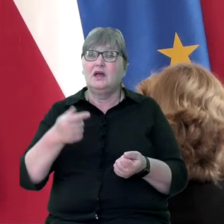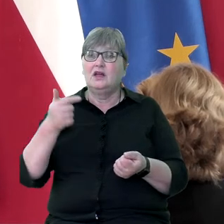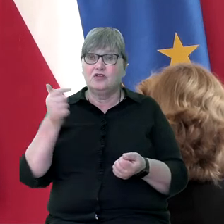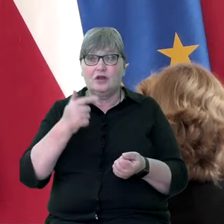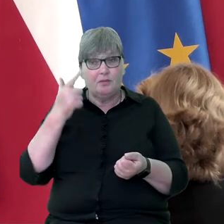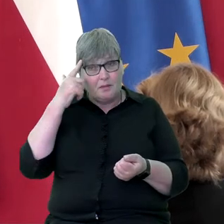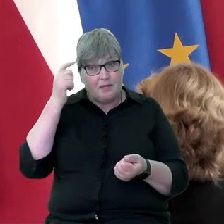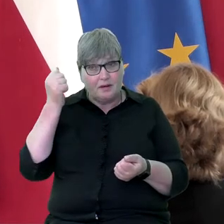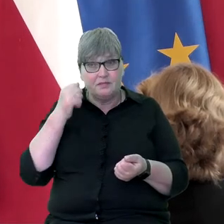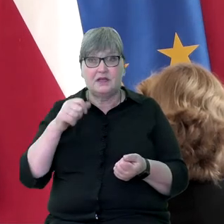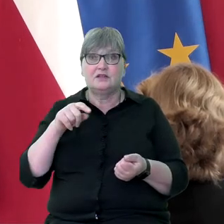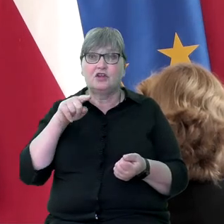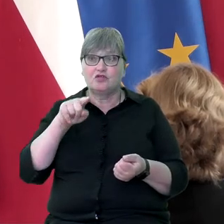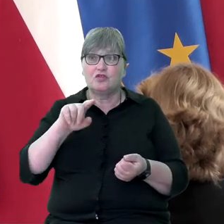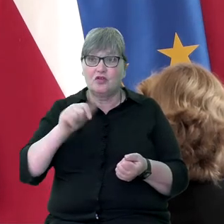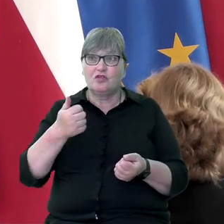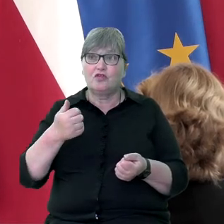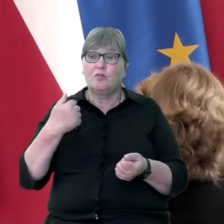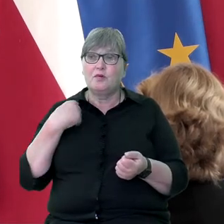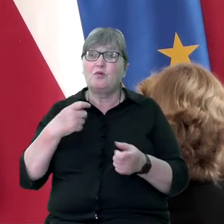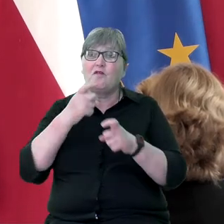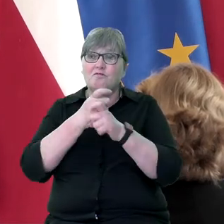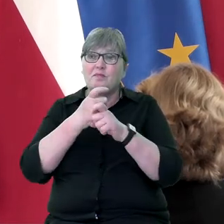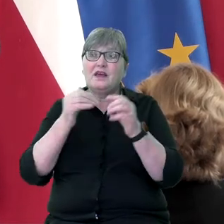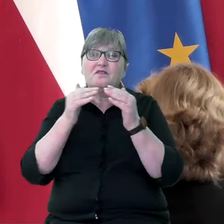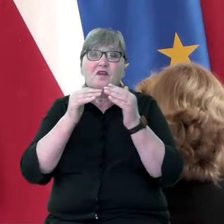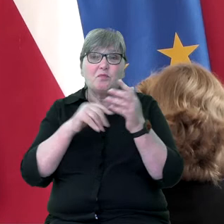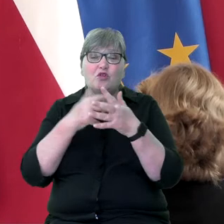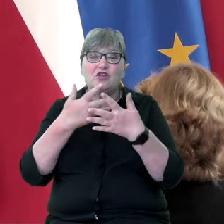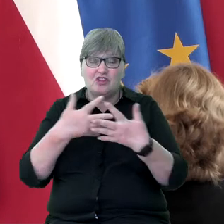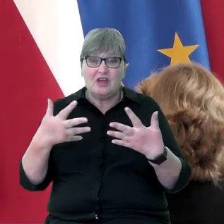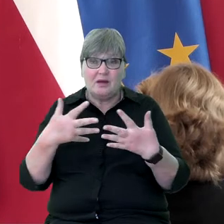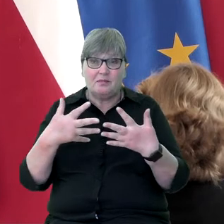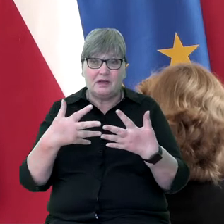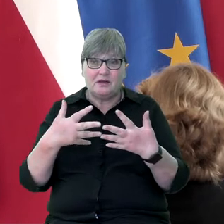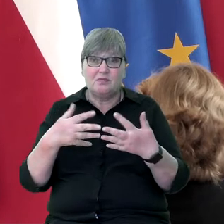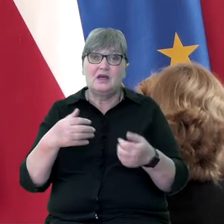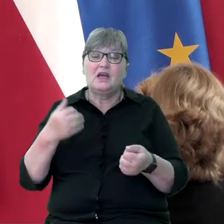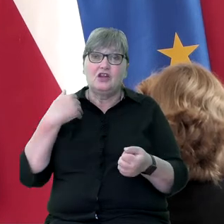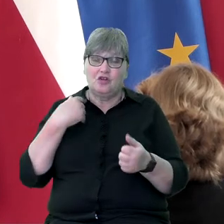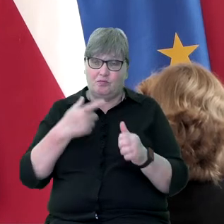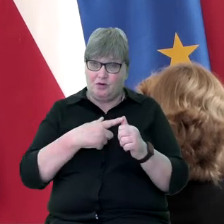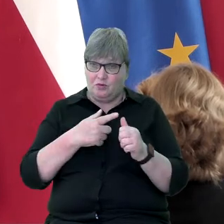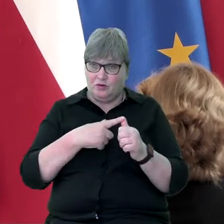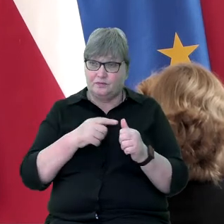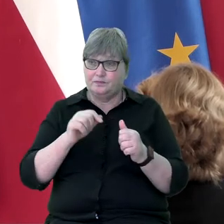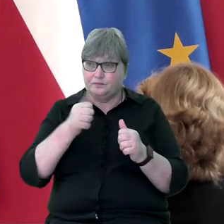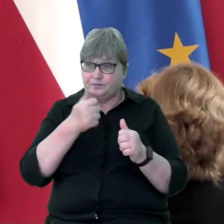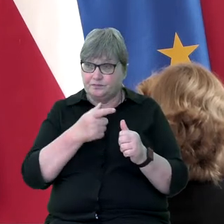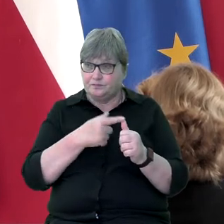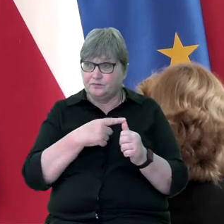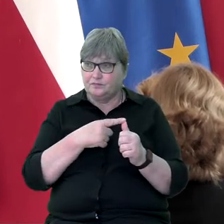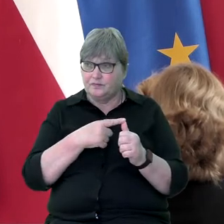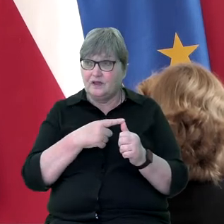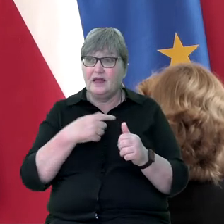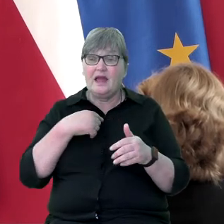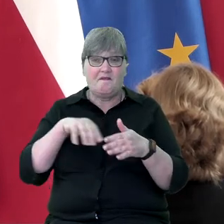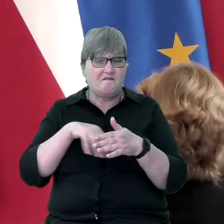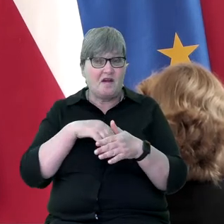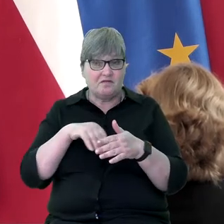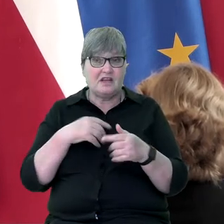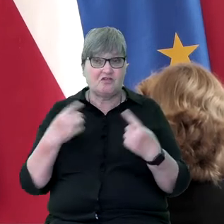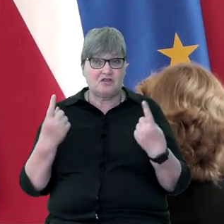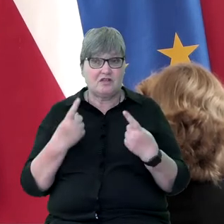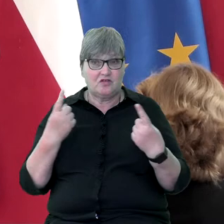to, co się działo w państwie podziemnym, no, było po pierwsze efektem z jednej strony wewnętrznej sytuacji